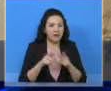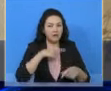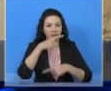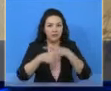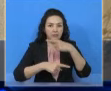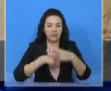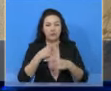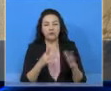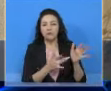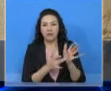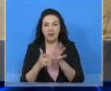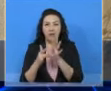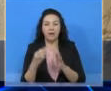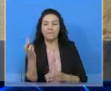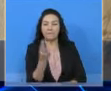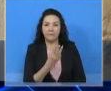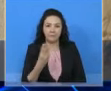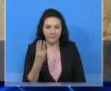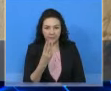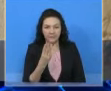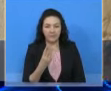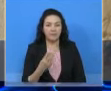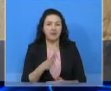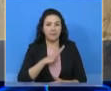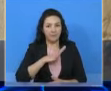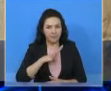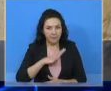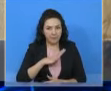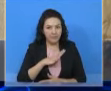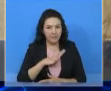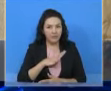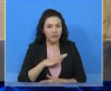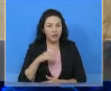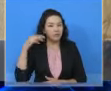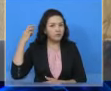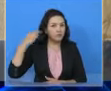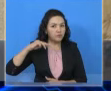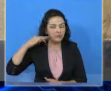следующую экскурсию в Мангыстау. Недавно были в Туркестане